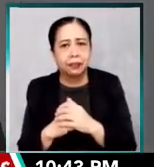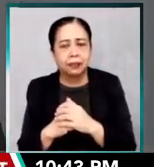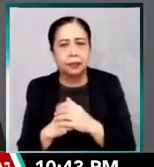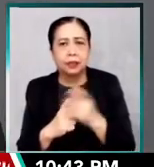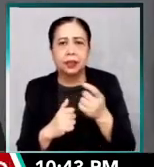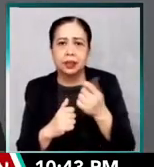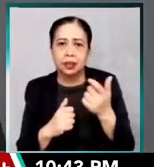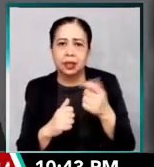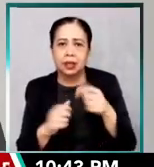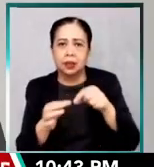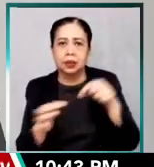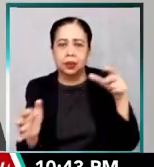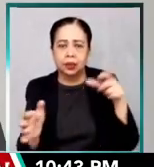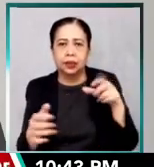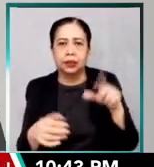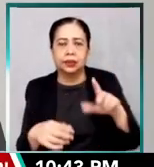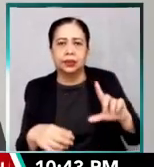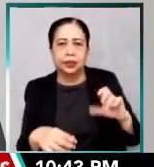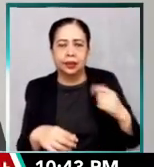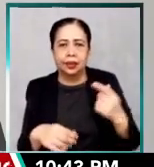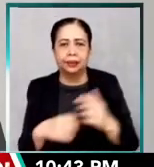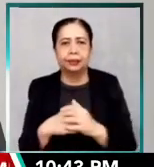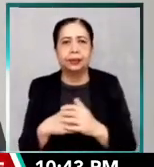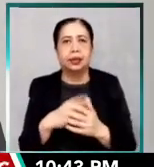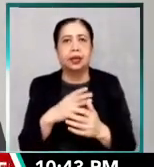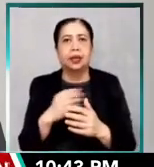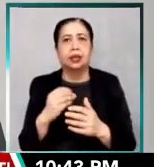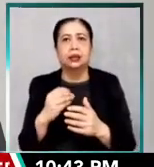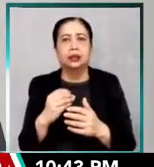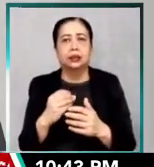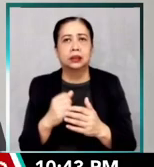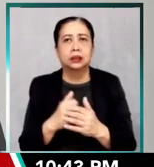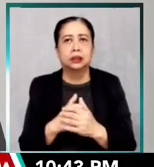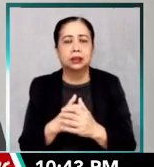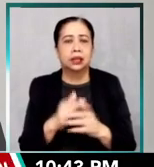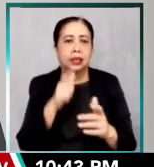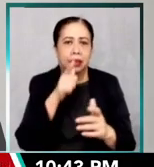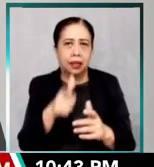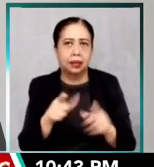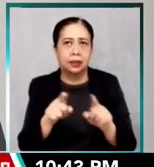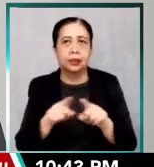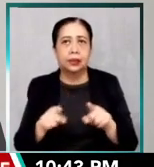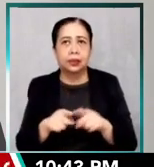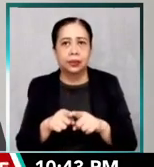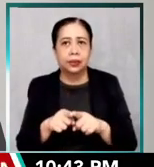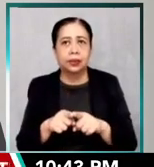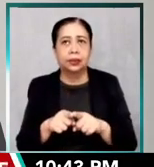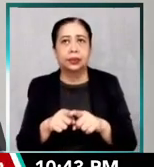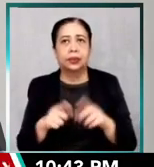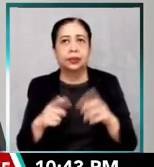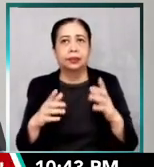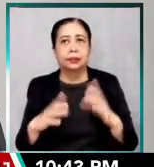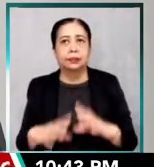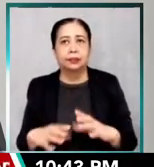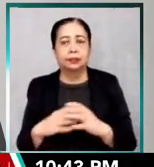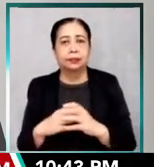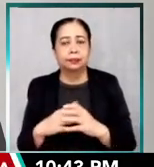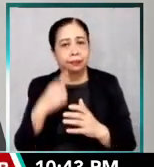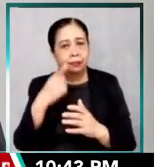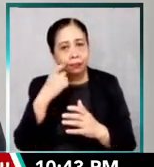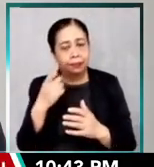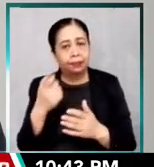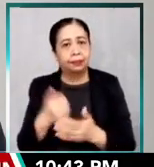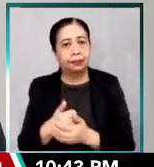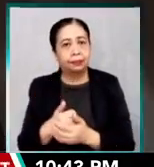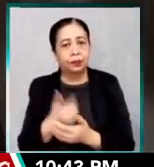po sa kanyang paa. And fortunately din po, and thankfully, dahil po sa